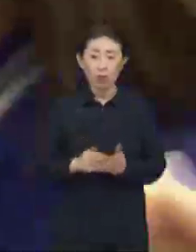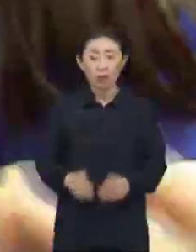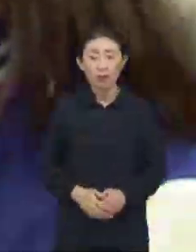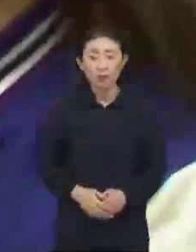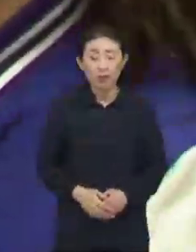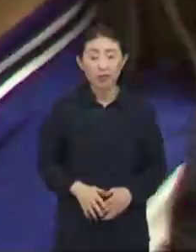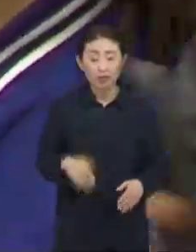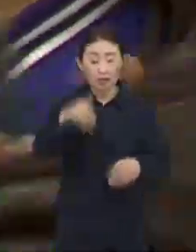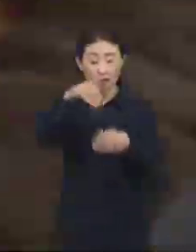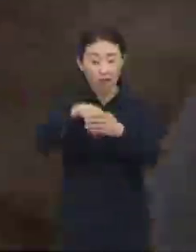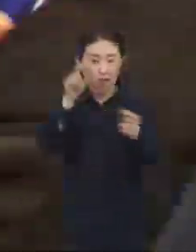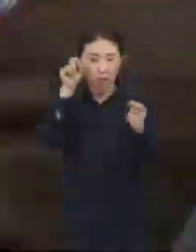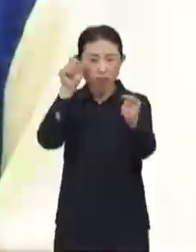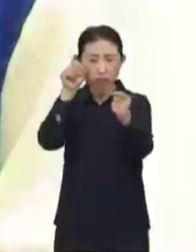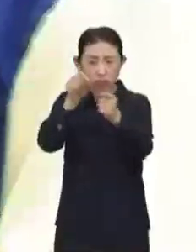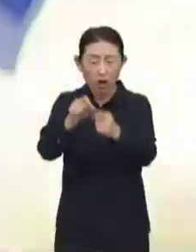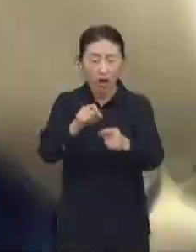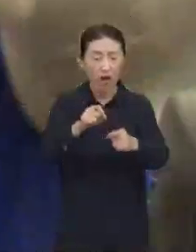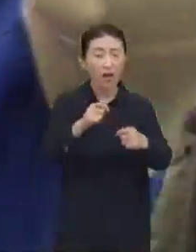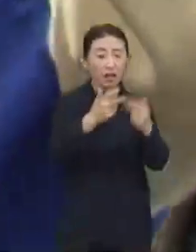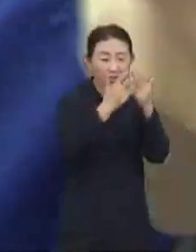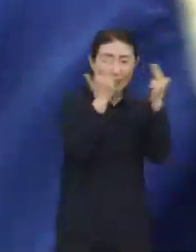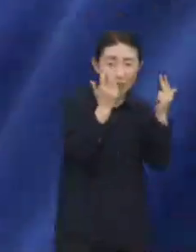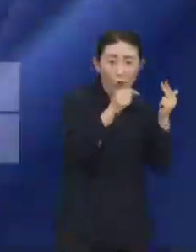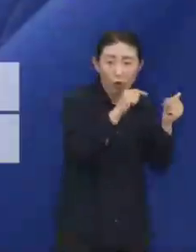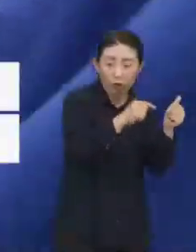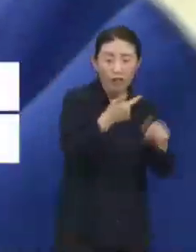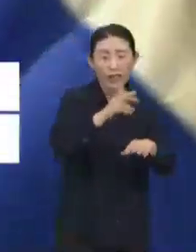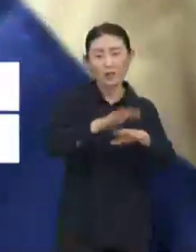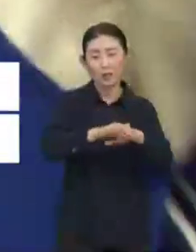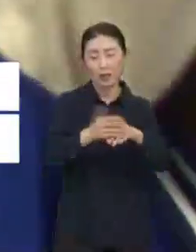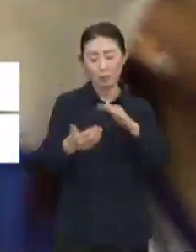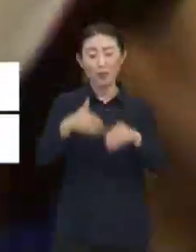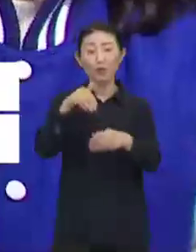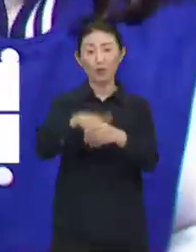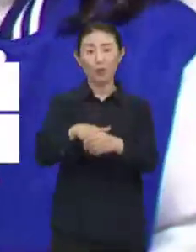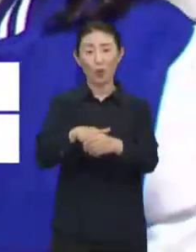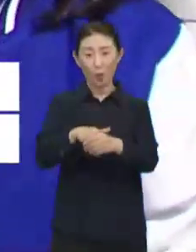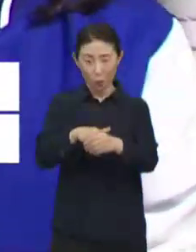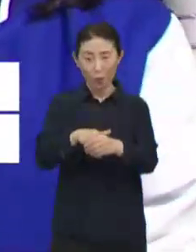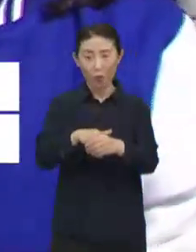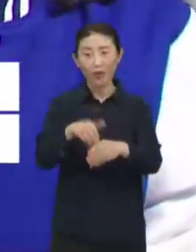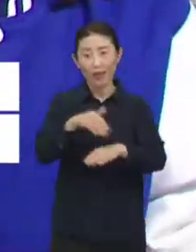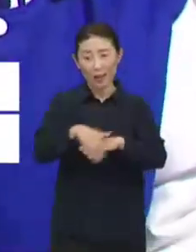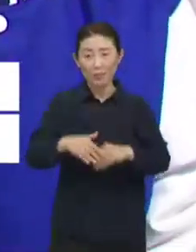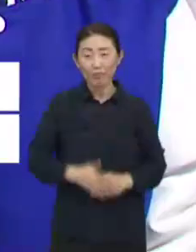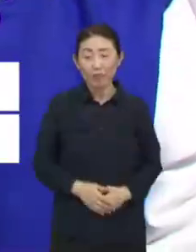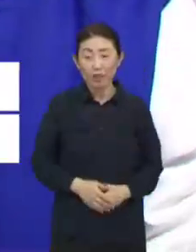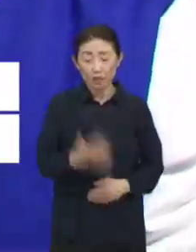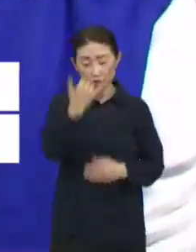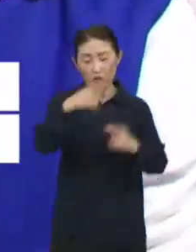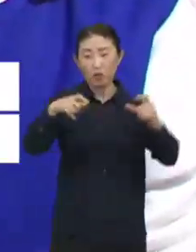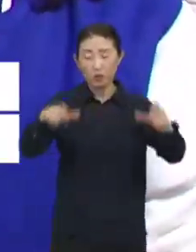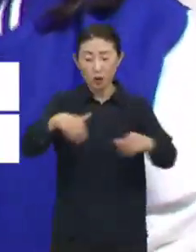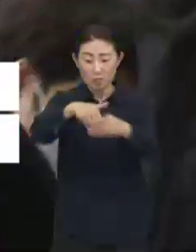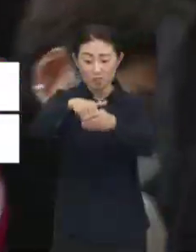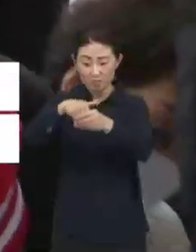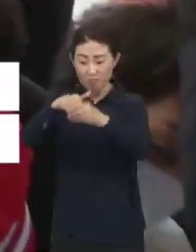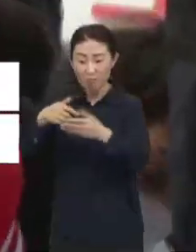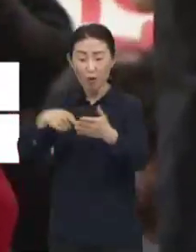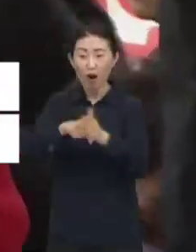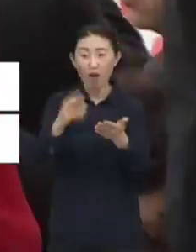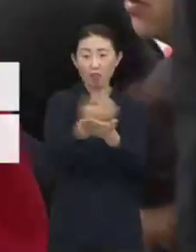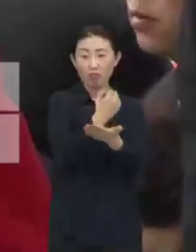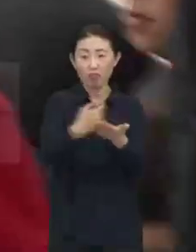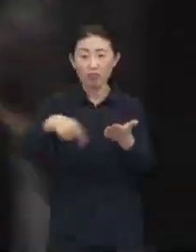선거전이 막바지에 접어든 가운데 민주당 이재명 대표가 대전에서 사전투표에 나서는 등 총선 최대 승부처인 충청 표심을 잡기